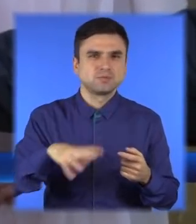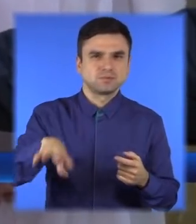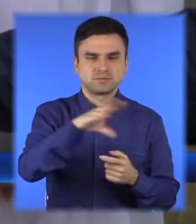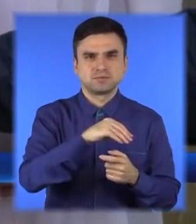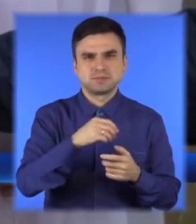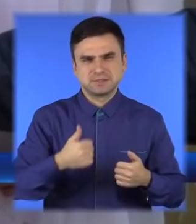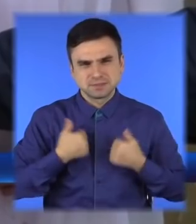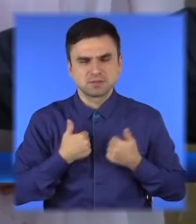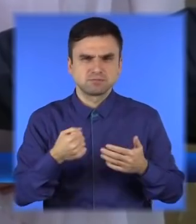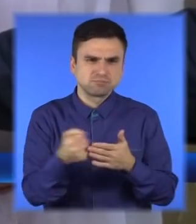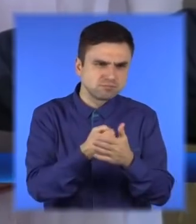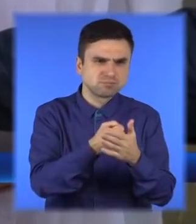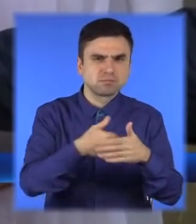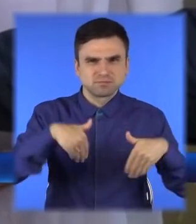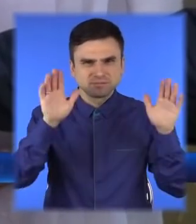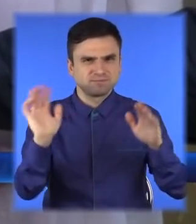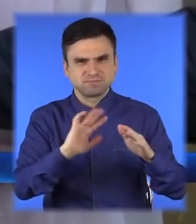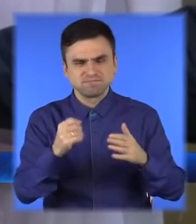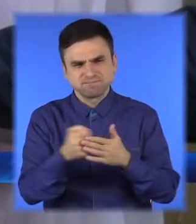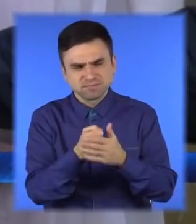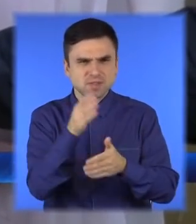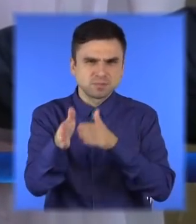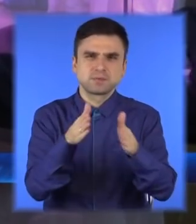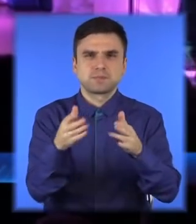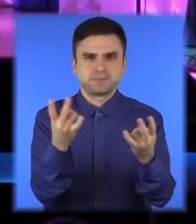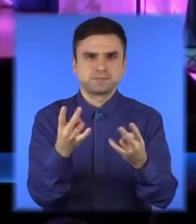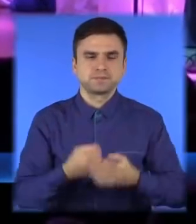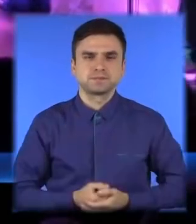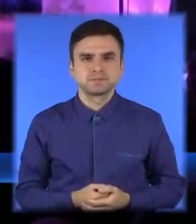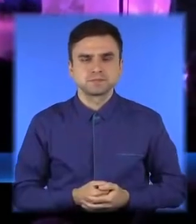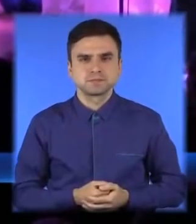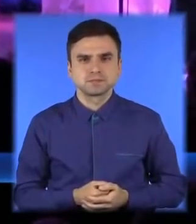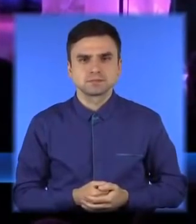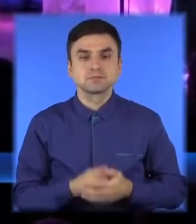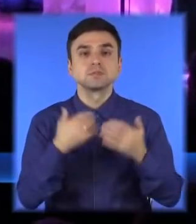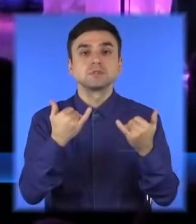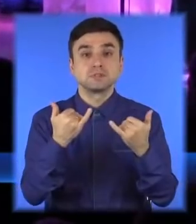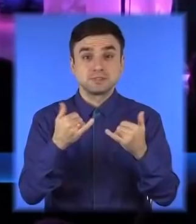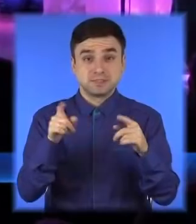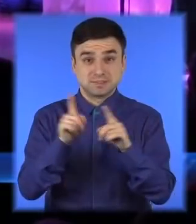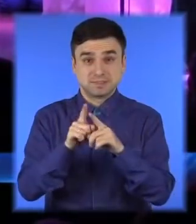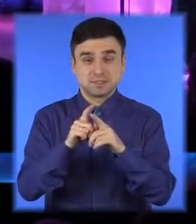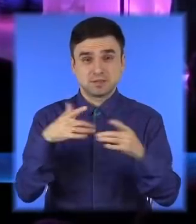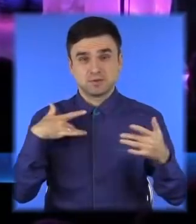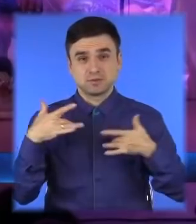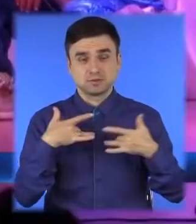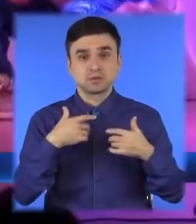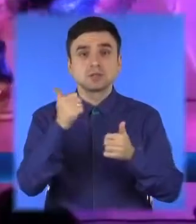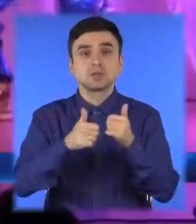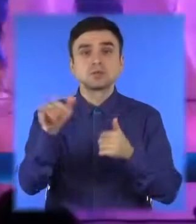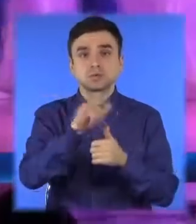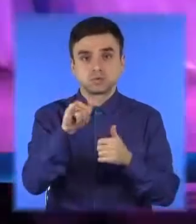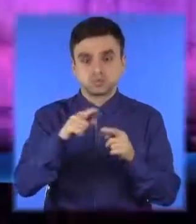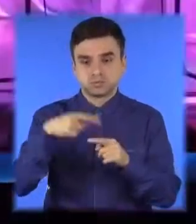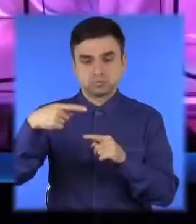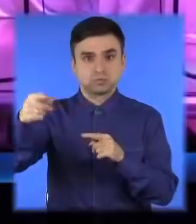і завжди стрімитися вперед. Тепер виступи творчих колективів будуть відбуватись щосуботи. Можливо,